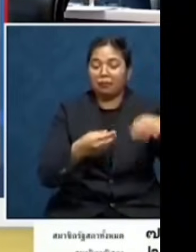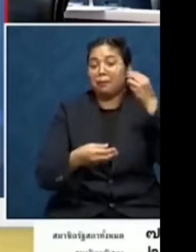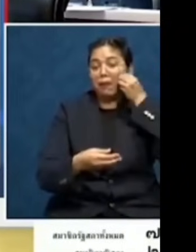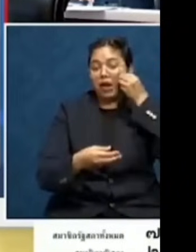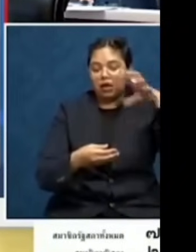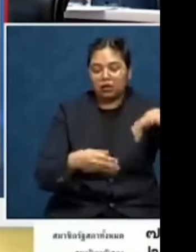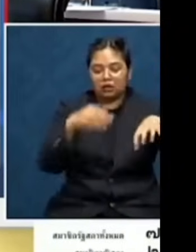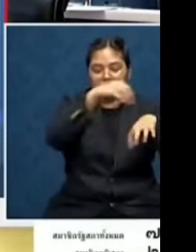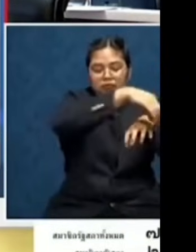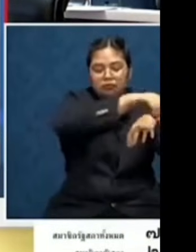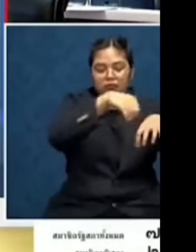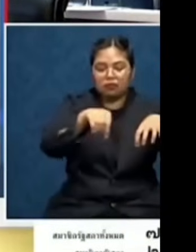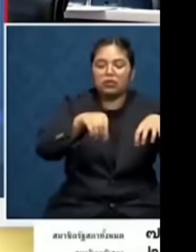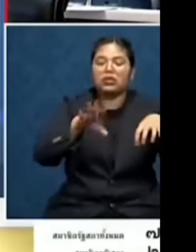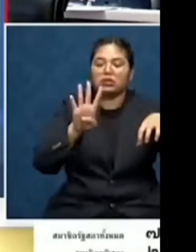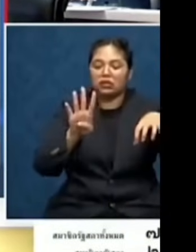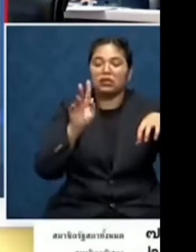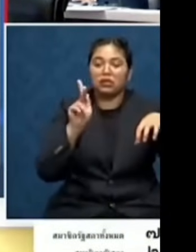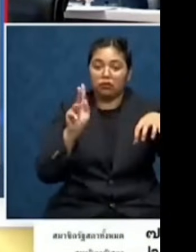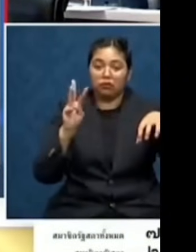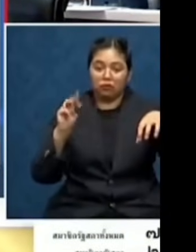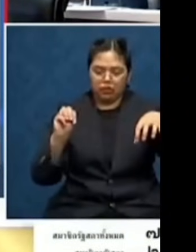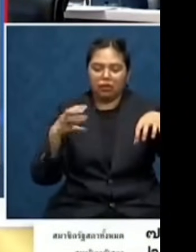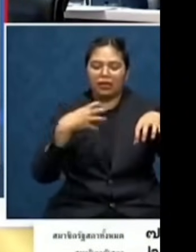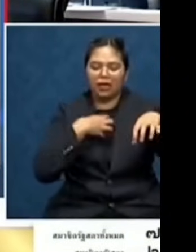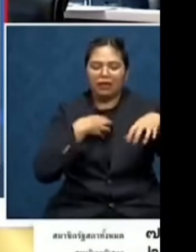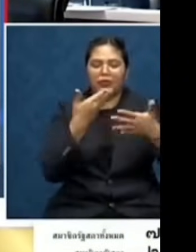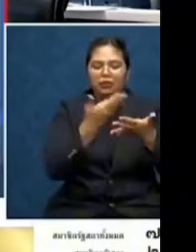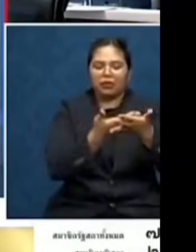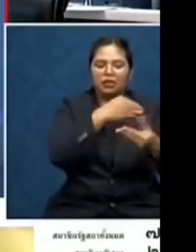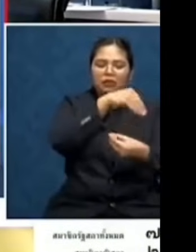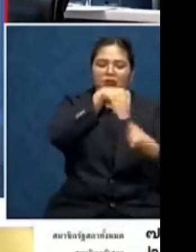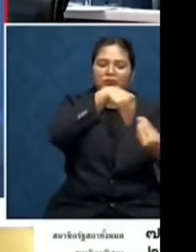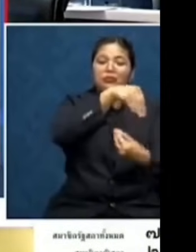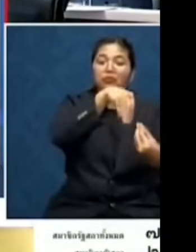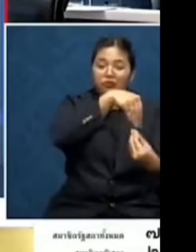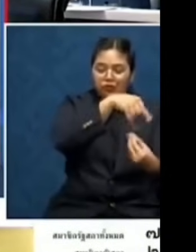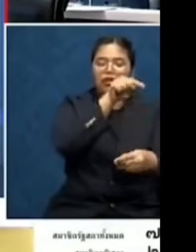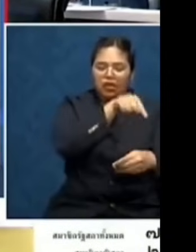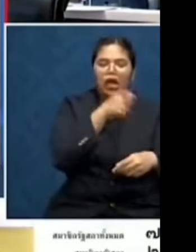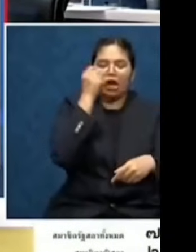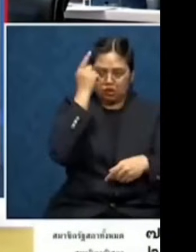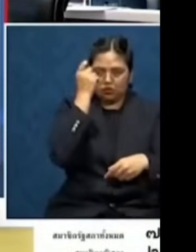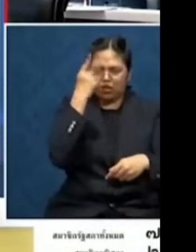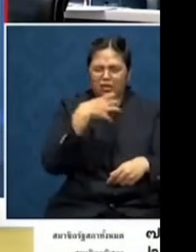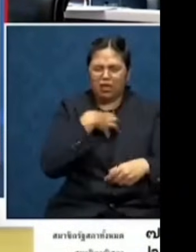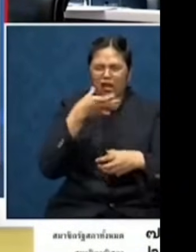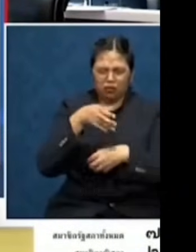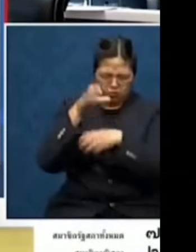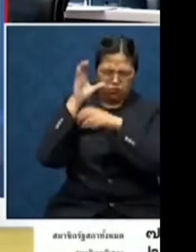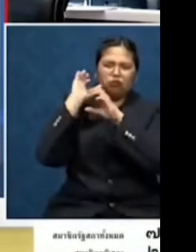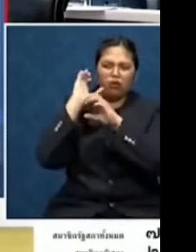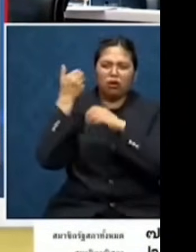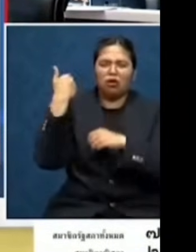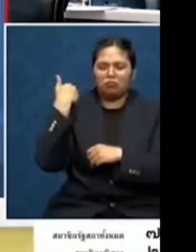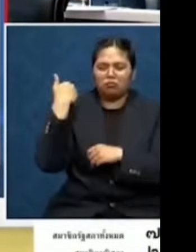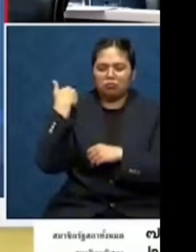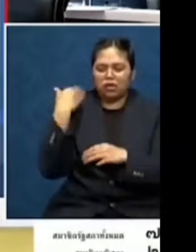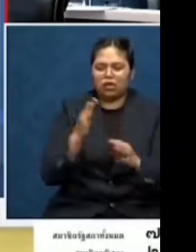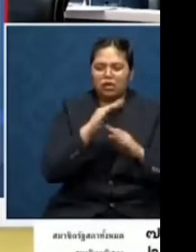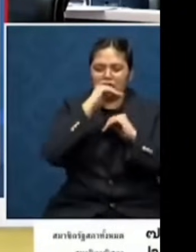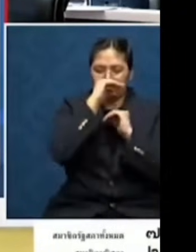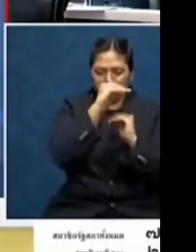สาเหตุก็คงเป็นเพราะว่าต้องการให้มีการกระจายการใช้เงินอันนี้เนี่ยครับผมอยากให้รัฐบาลเนี่ยครับทบทวนครับเปลี่ยนมาเป็นการกำหนด